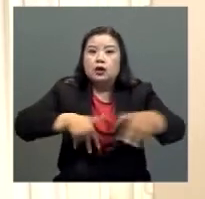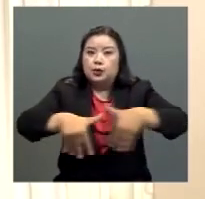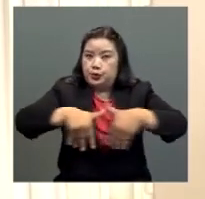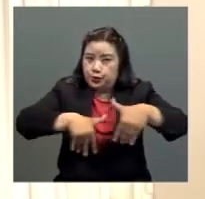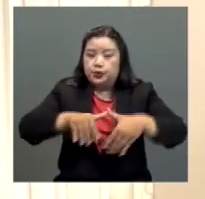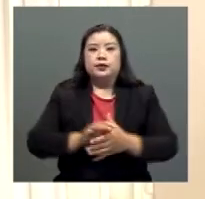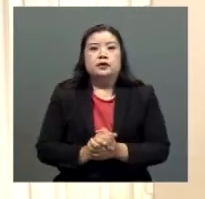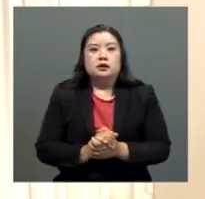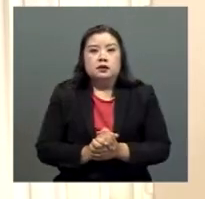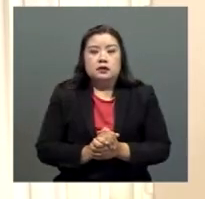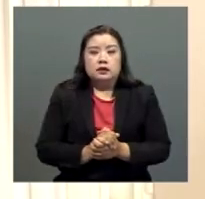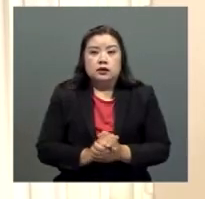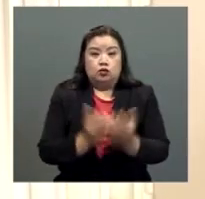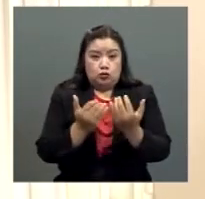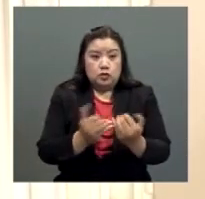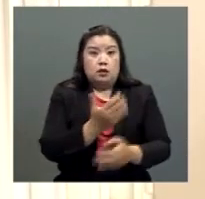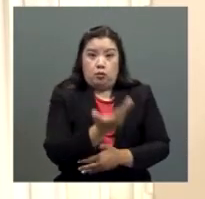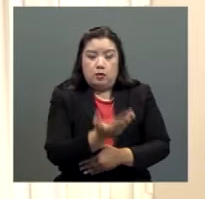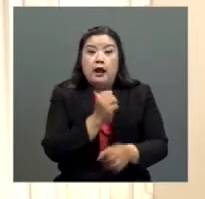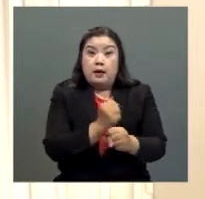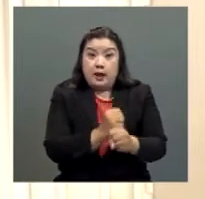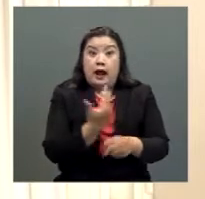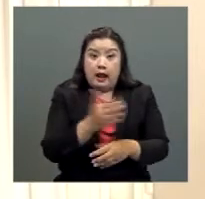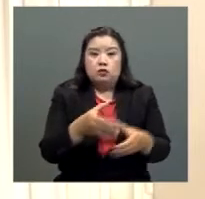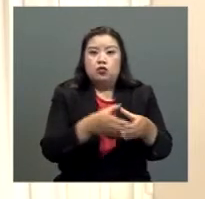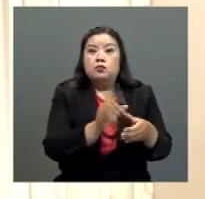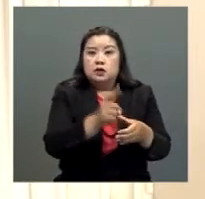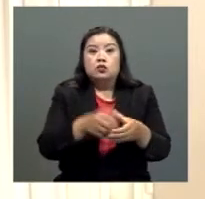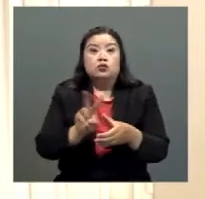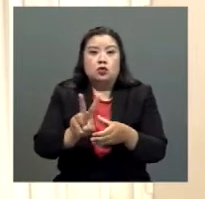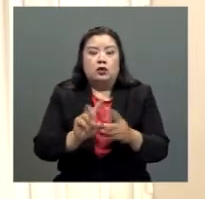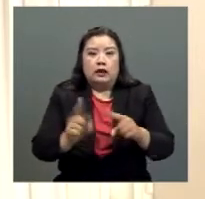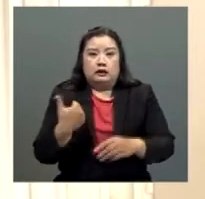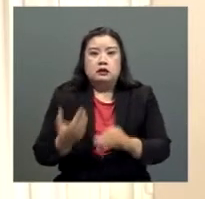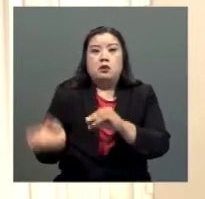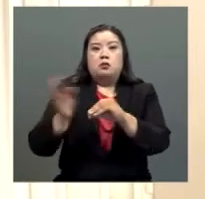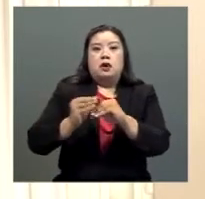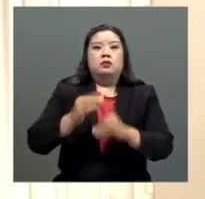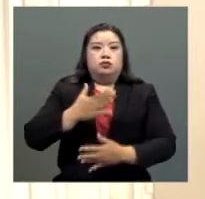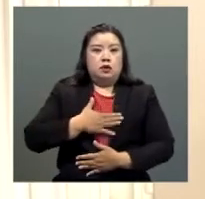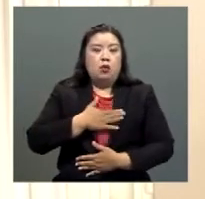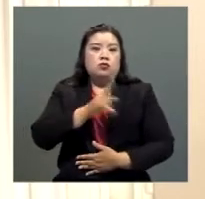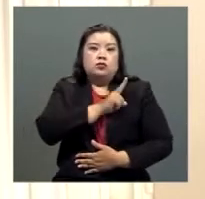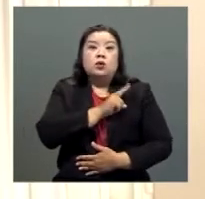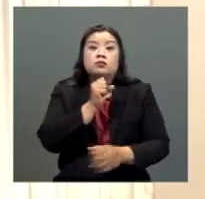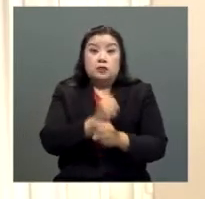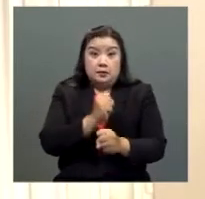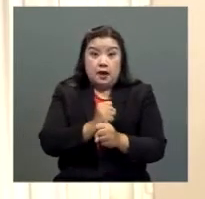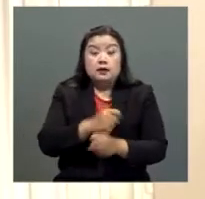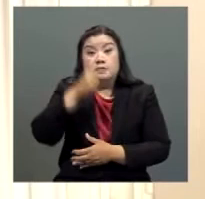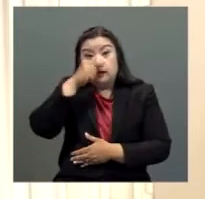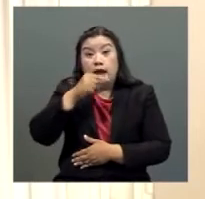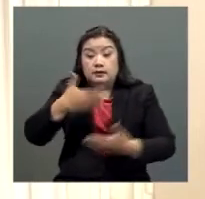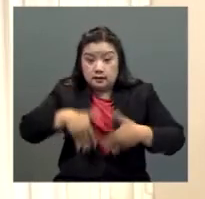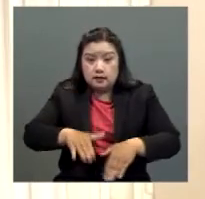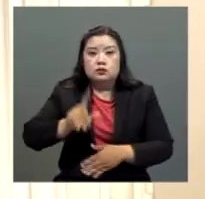นอกเหนือจาก2งานหลักแล้วที่กล่าวไปผมขอพูดถึงอีกหนึ่งหน้าที่ที่ผมถือว่าสำคัญที่สุดและเป็นหน้าที่ที่คนไทยทุกคนจะต้องมีบทบ